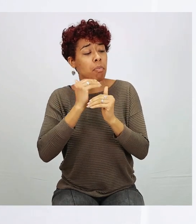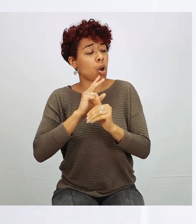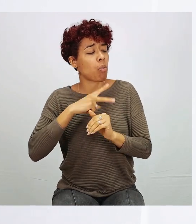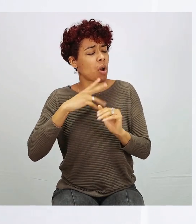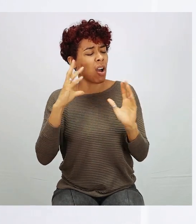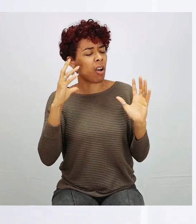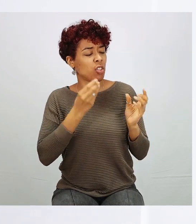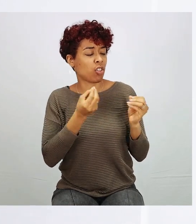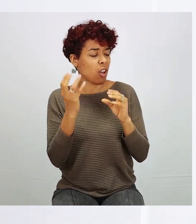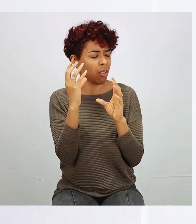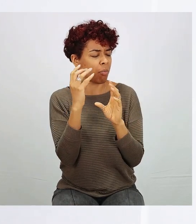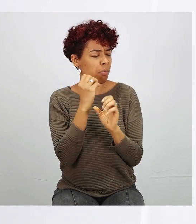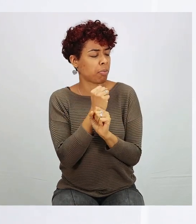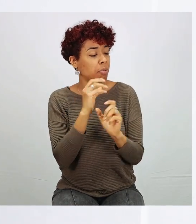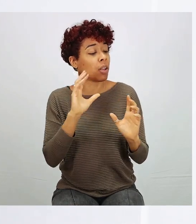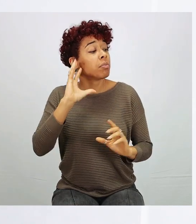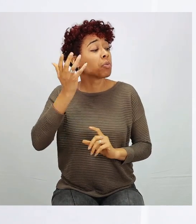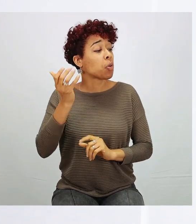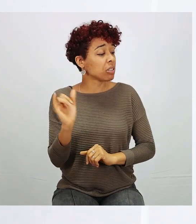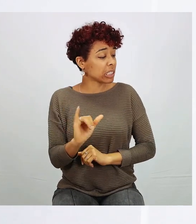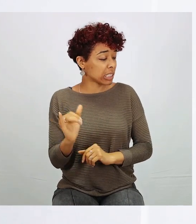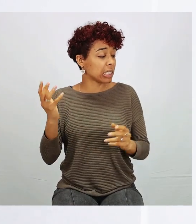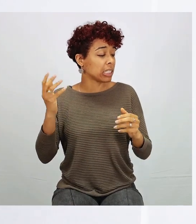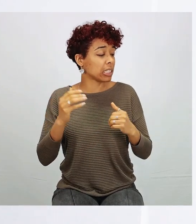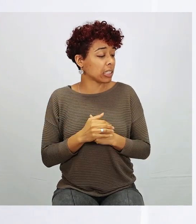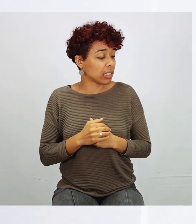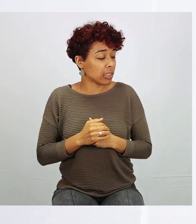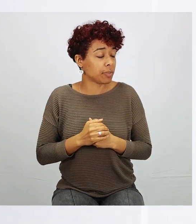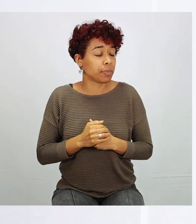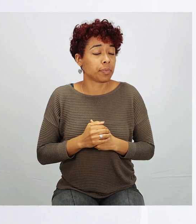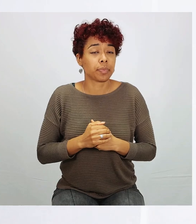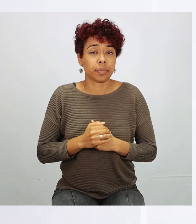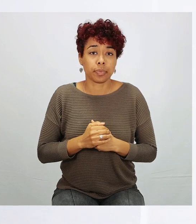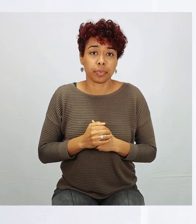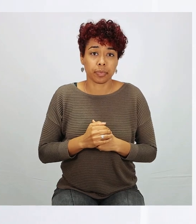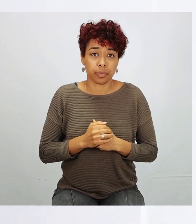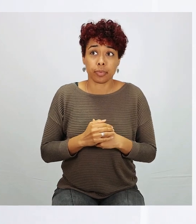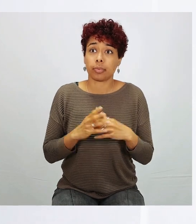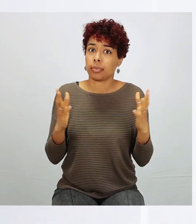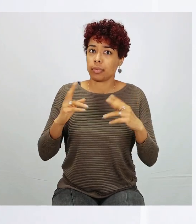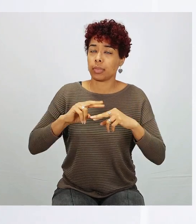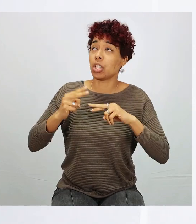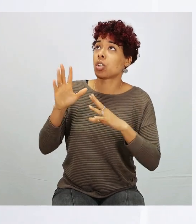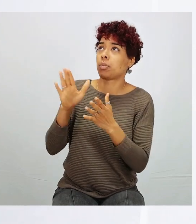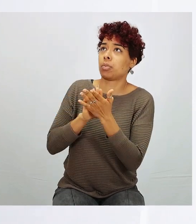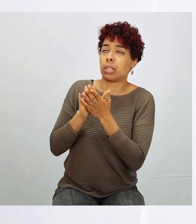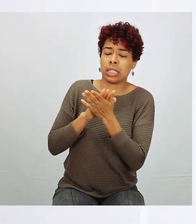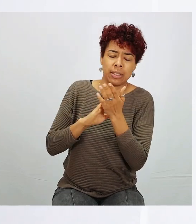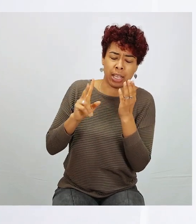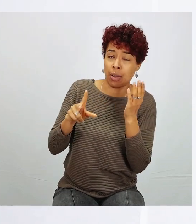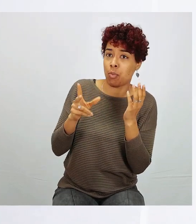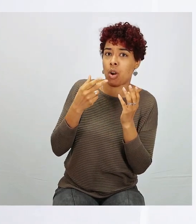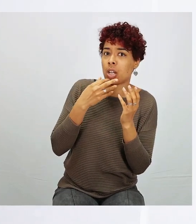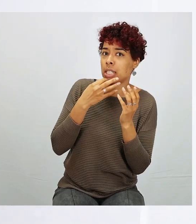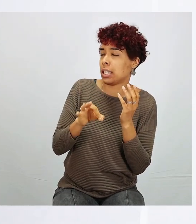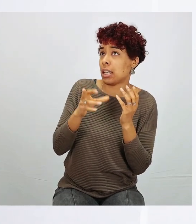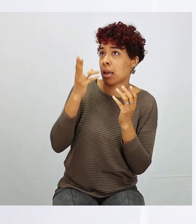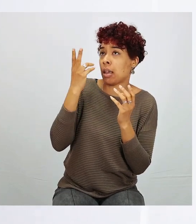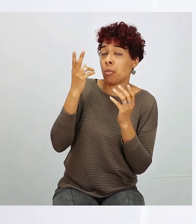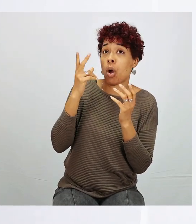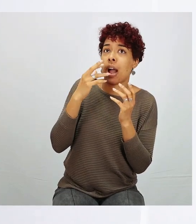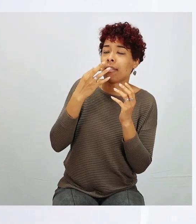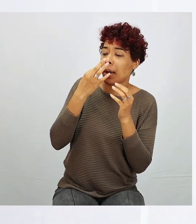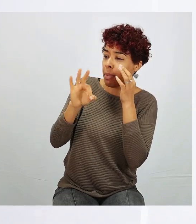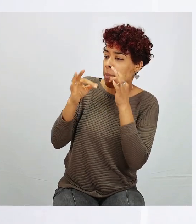C'est Job 42, verset 3. « Qui est celui qui a la folie d'obscurcir mes desseins ?» Et Job va répondre « Oui, j'ai parlé sans les comprendre, de